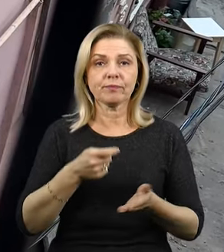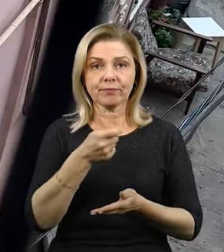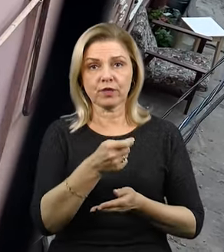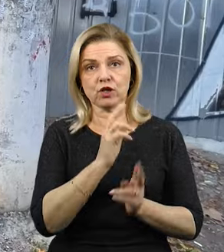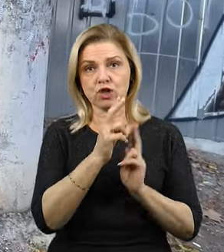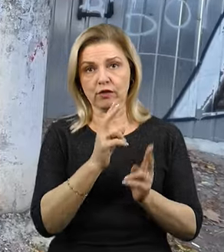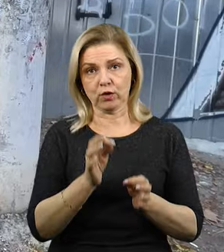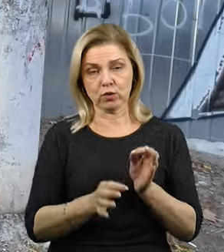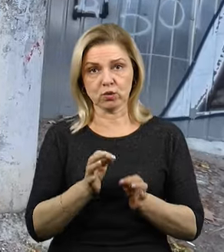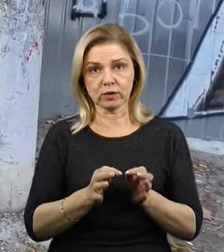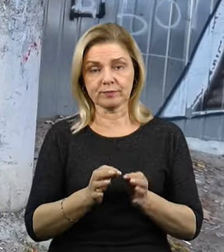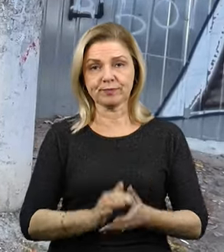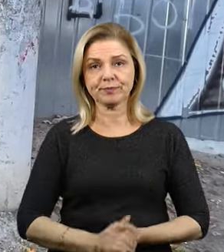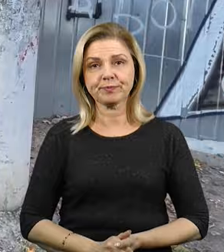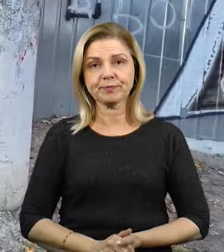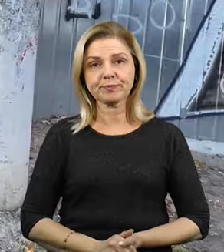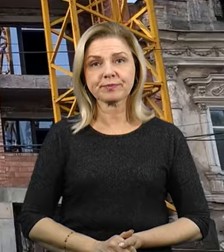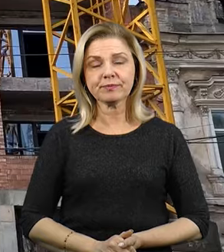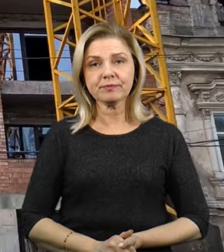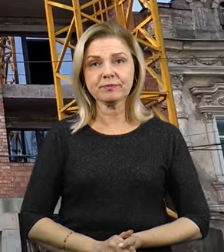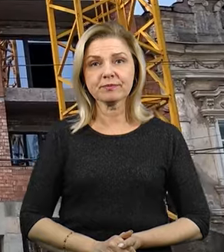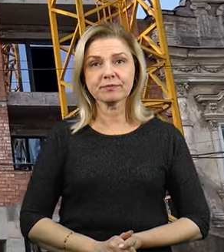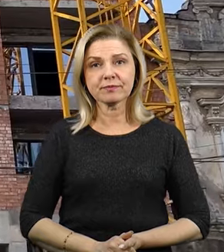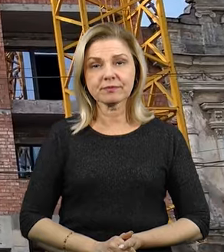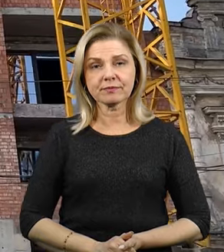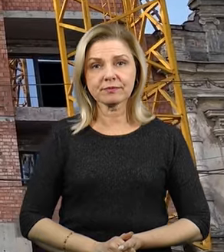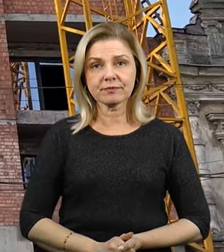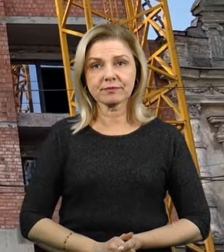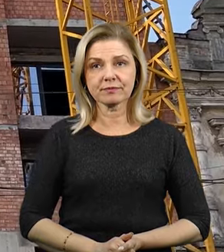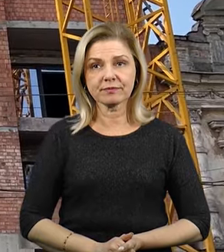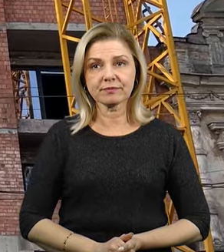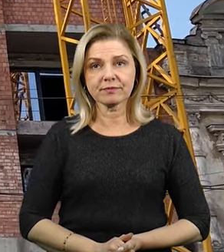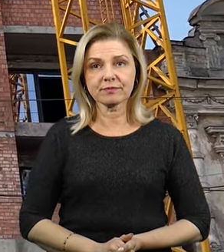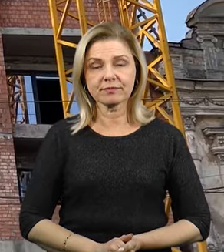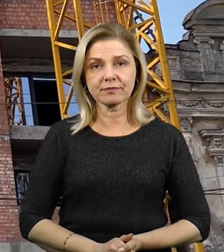суду- говорить Олег Сорока Єлизавета кротик суспільне новини